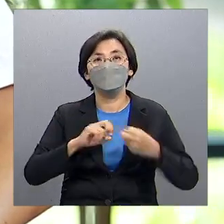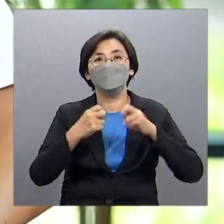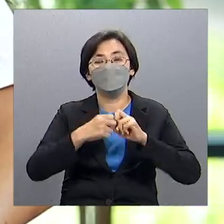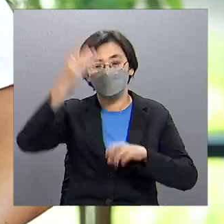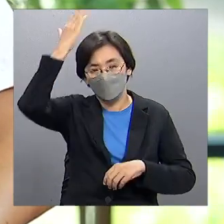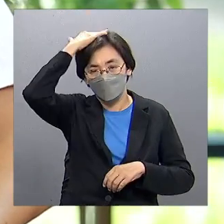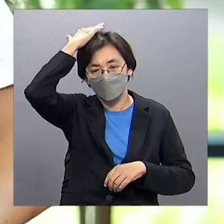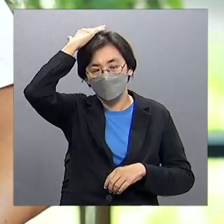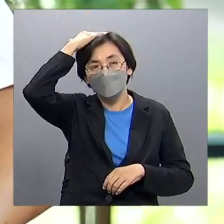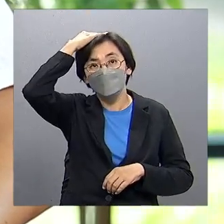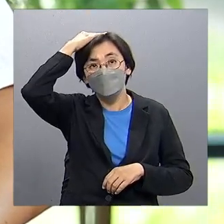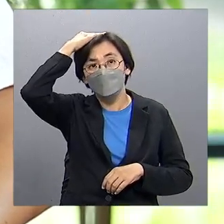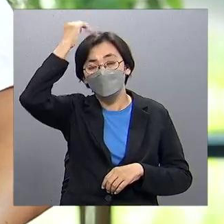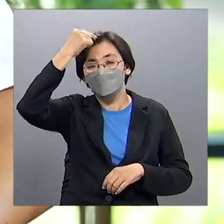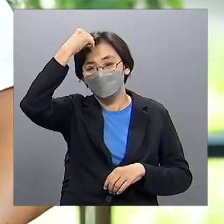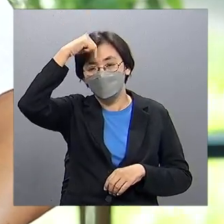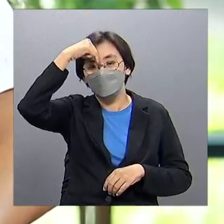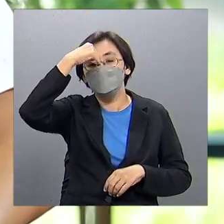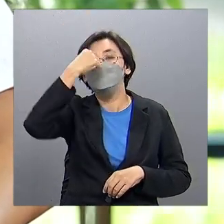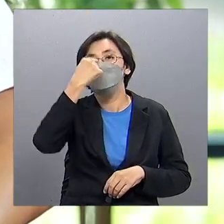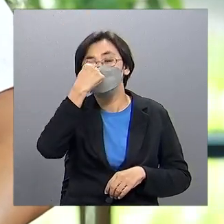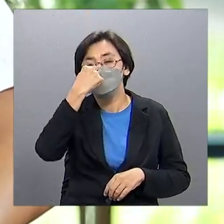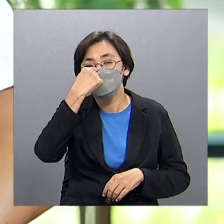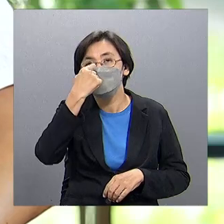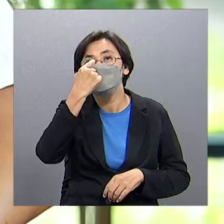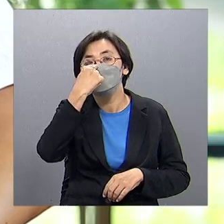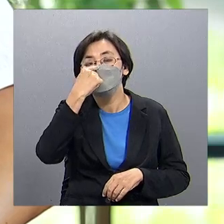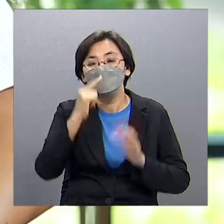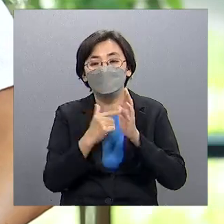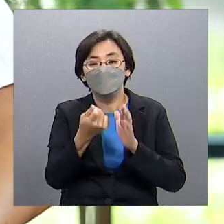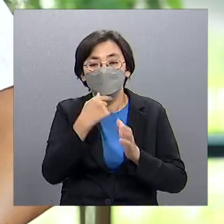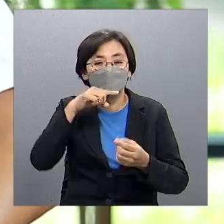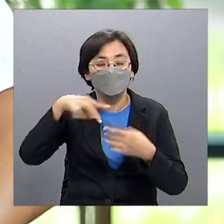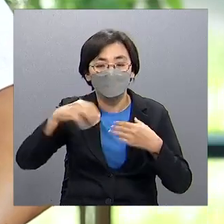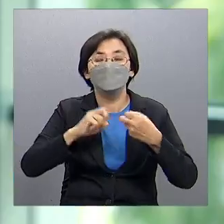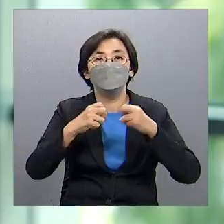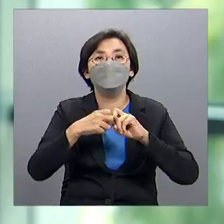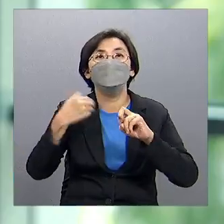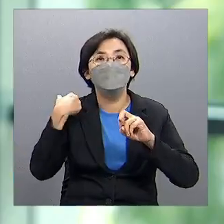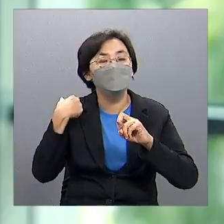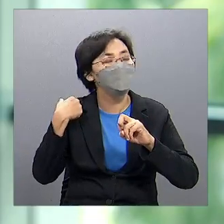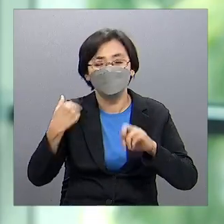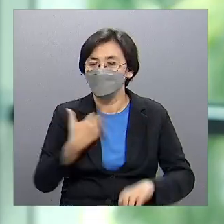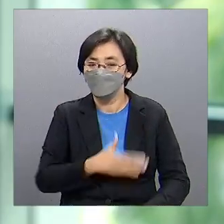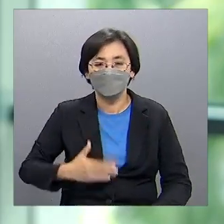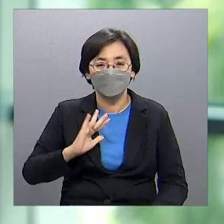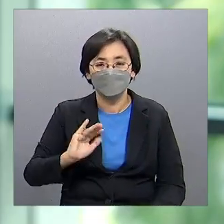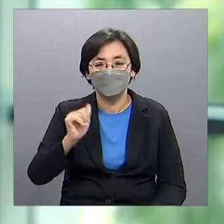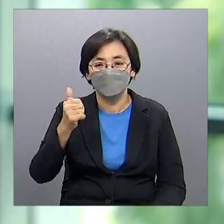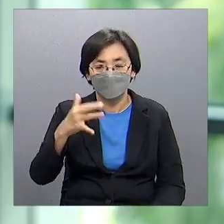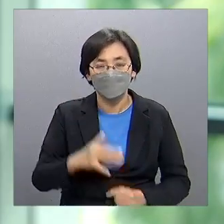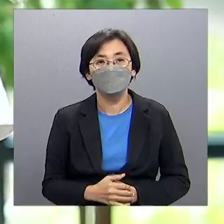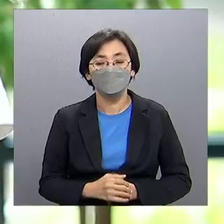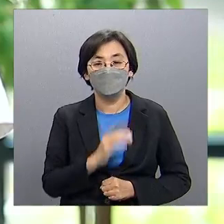จะตกมาที่โพรงจมูกก็ลงถ้าเราไปกินยาผิดกลุ่มก็มีปัญหาอีกร่างกายไม่ดีขึ้นเลย ก็คือแทนที่จะทำให้ร่างกาย